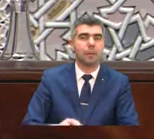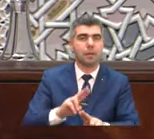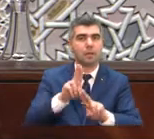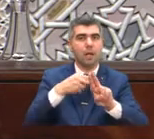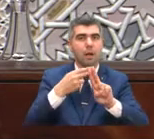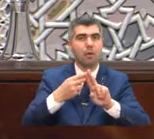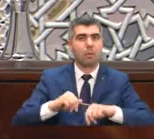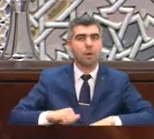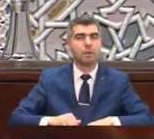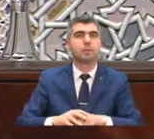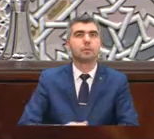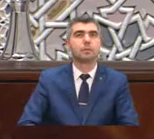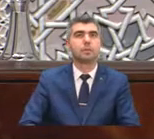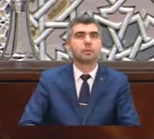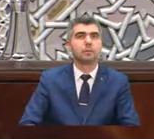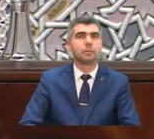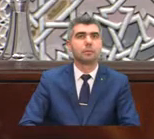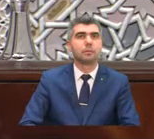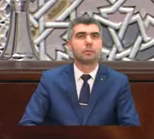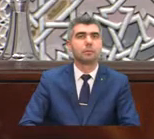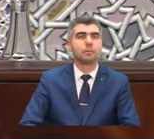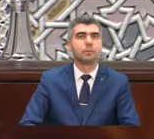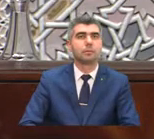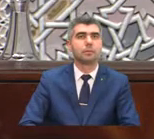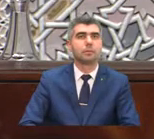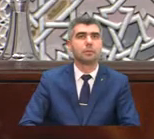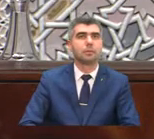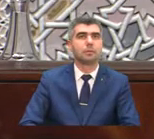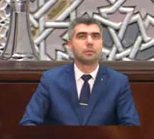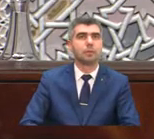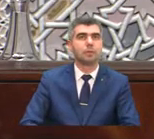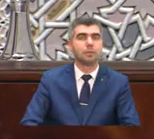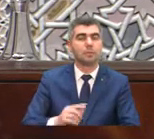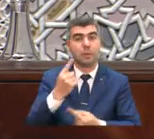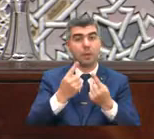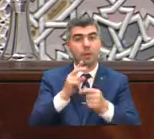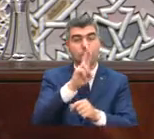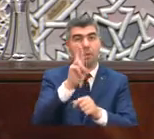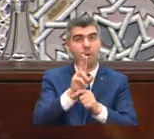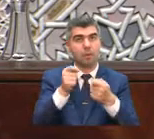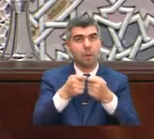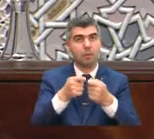رد سيد الوزير، هل من تعقيبات إضافية قبل رد سيد الوزير؟ هناك تعقيب إضافي؟